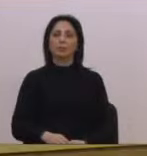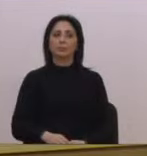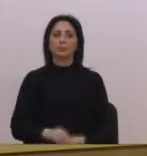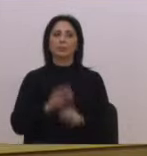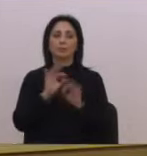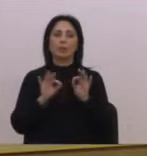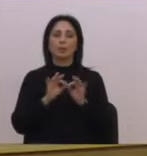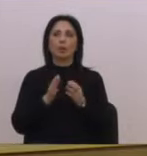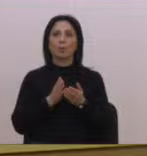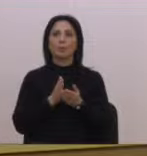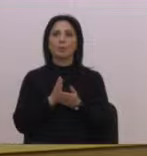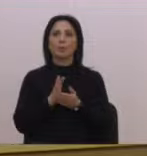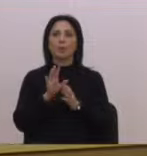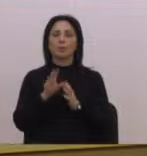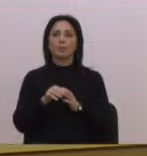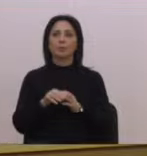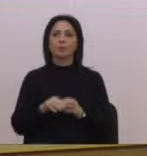პროექტთან მიმართებაში